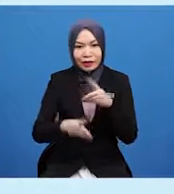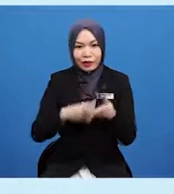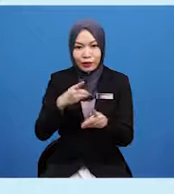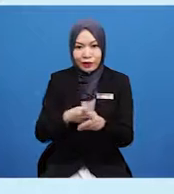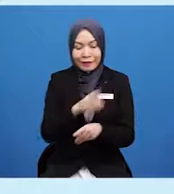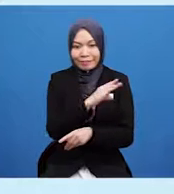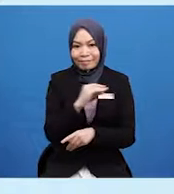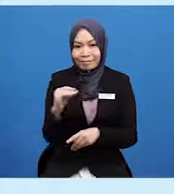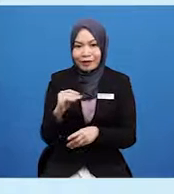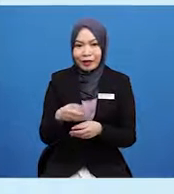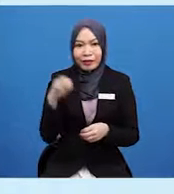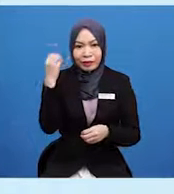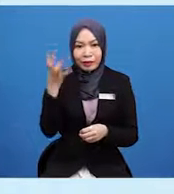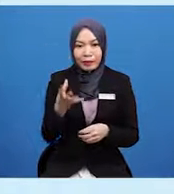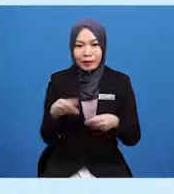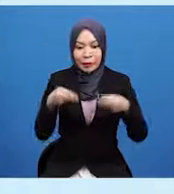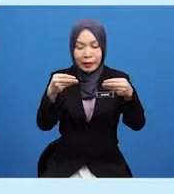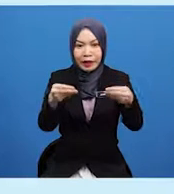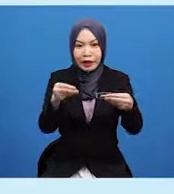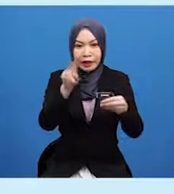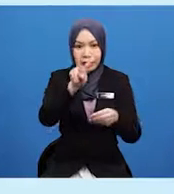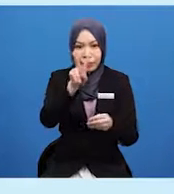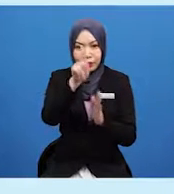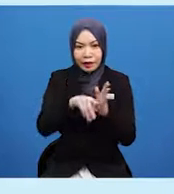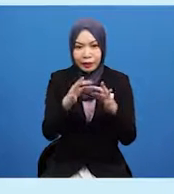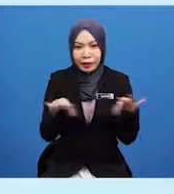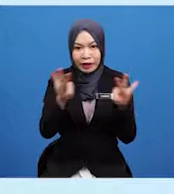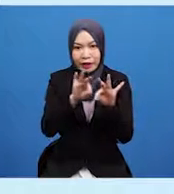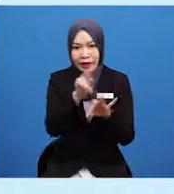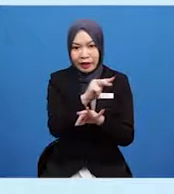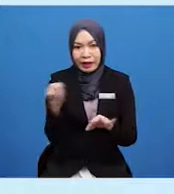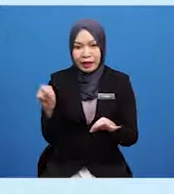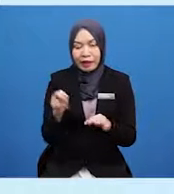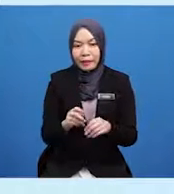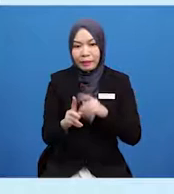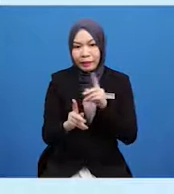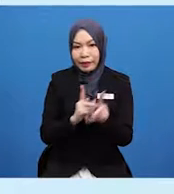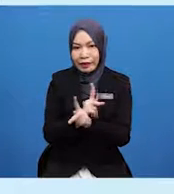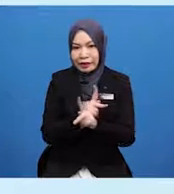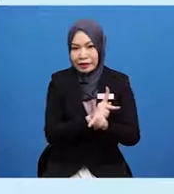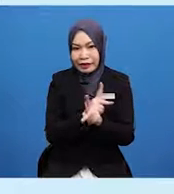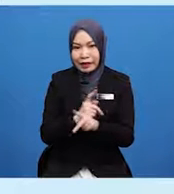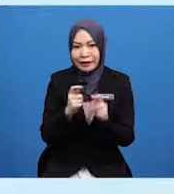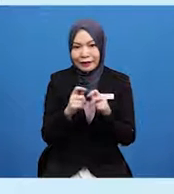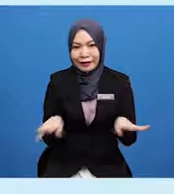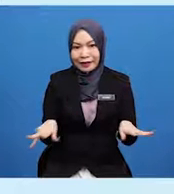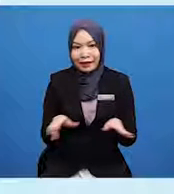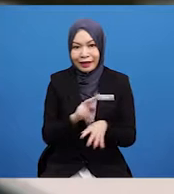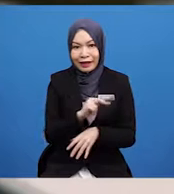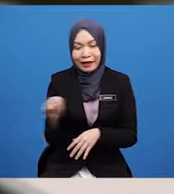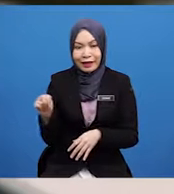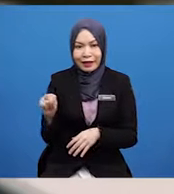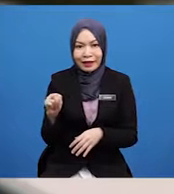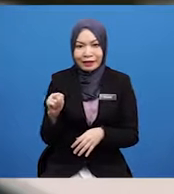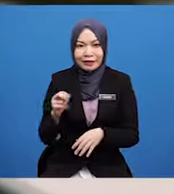sekurang-kurangnya dua Kepentingan memelihara dan memelihara tinggalan zaman prasejarah